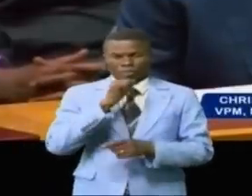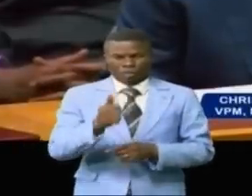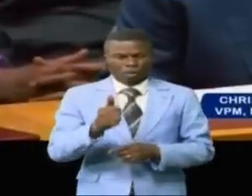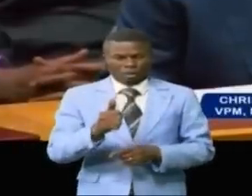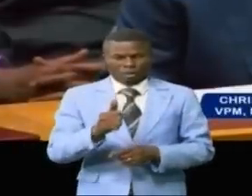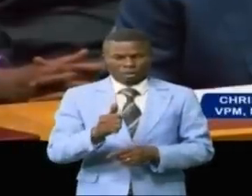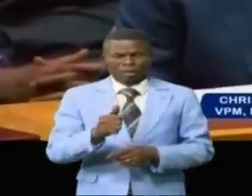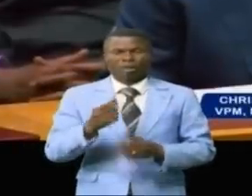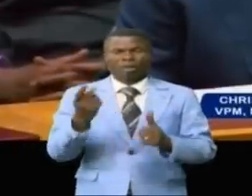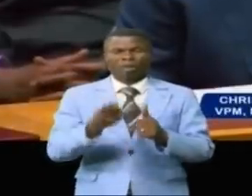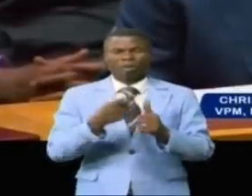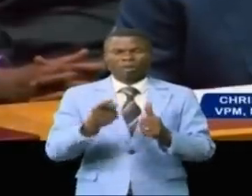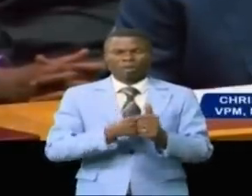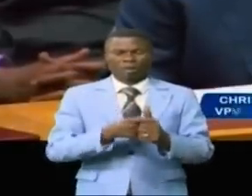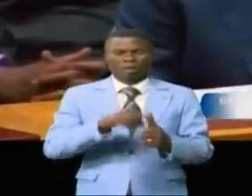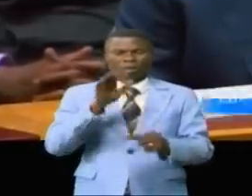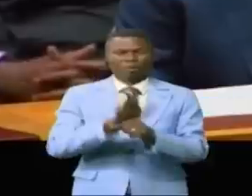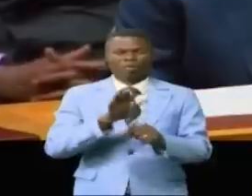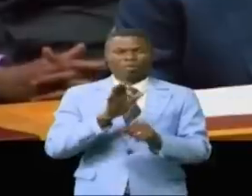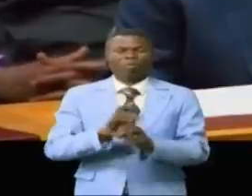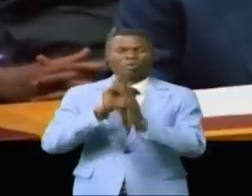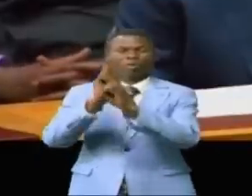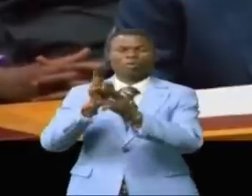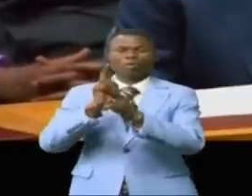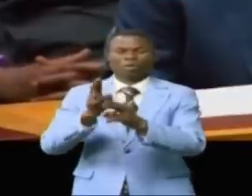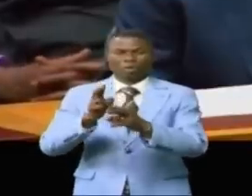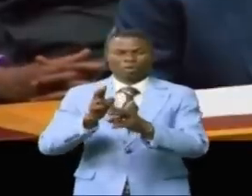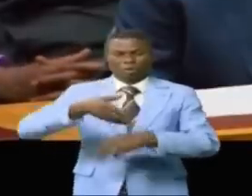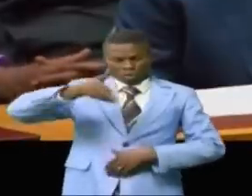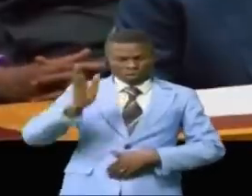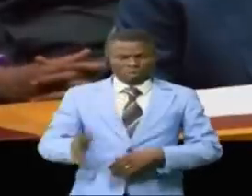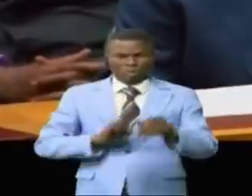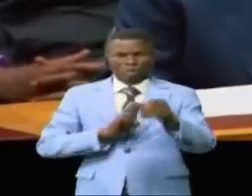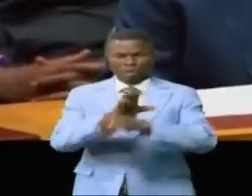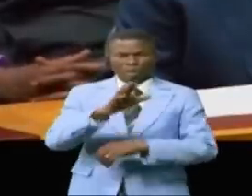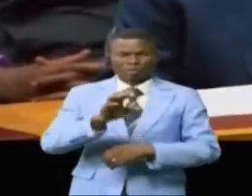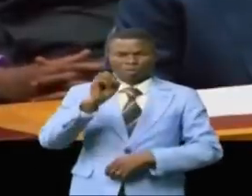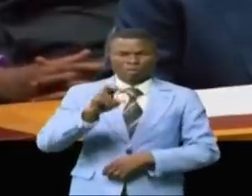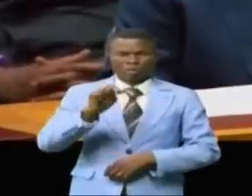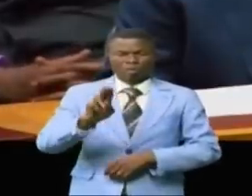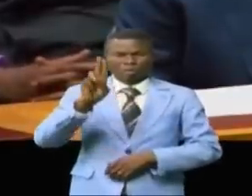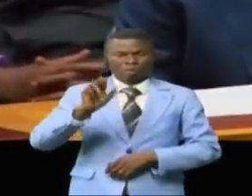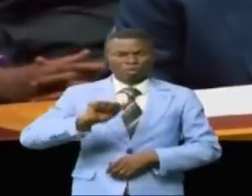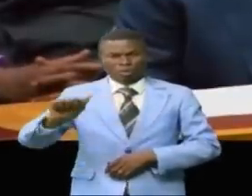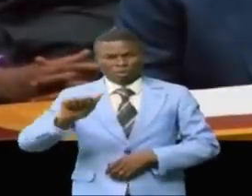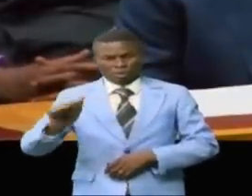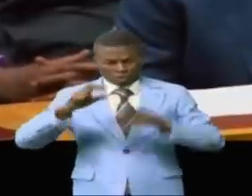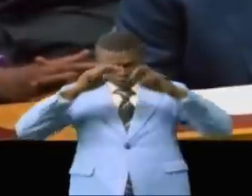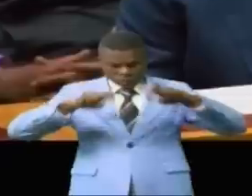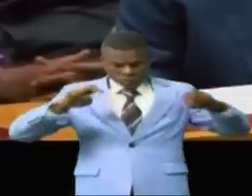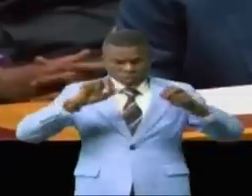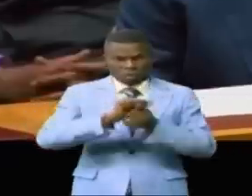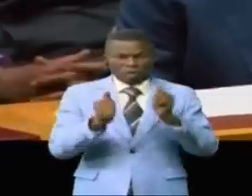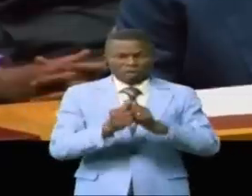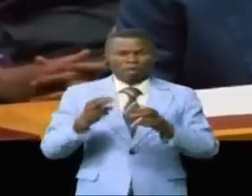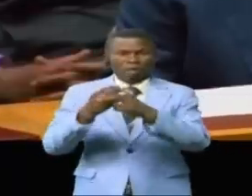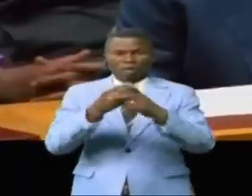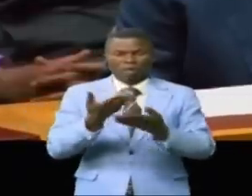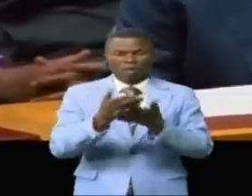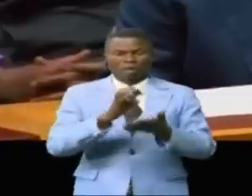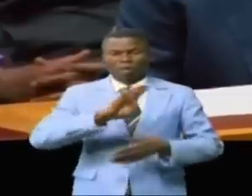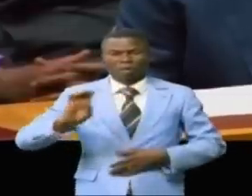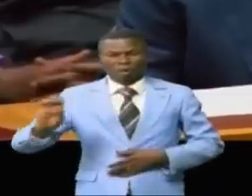injuste, notamment, que plusieurs rapports de groupes d'experts mandatés par l'ONU elle-même pour enquêter sur la situation sécuritaire à